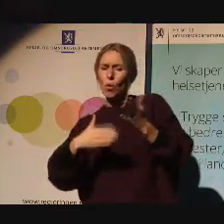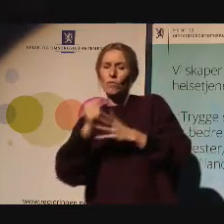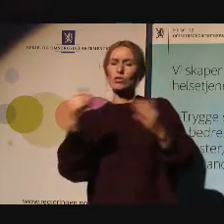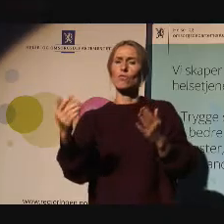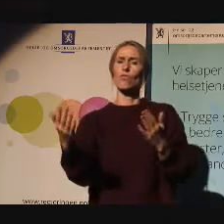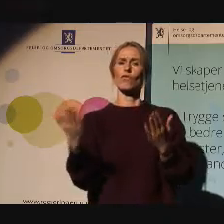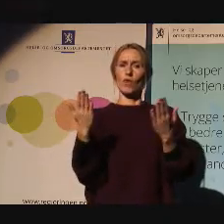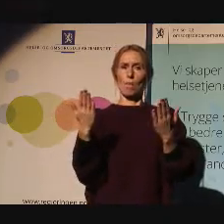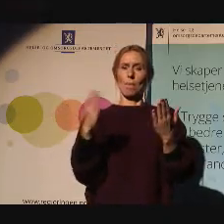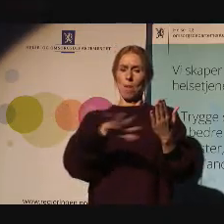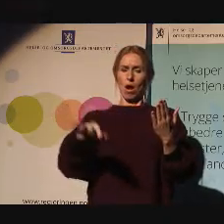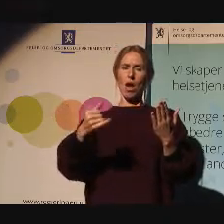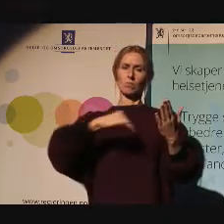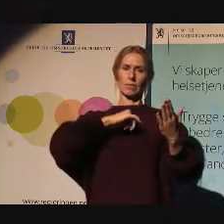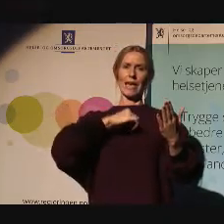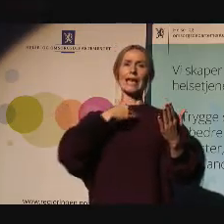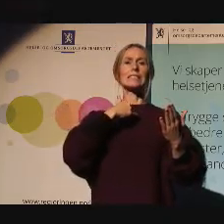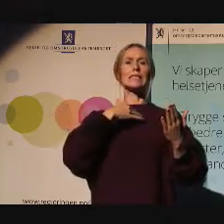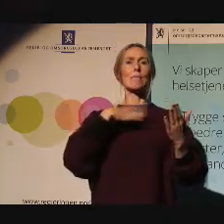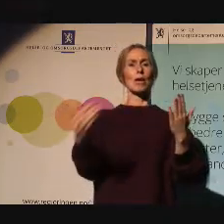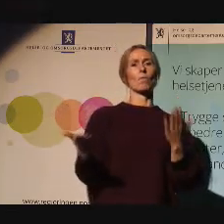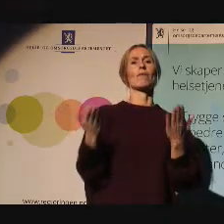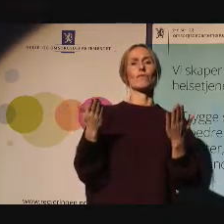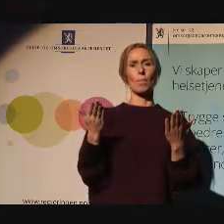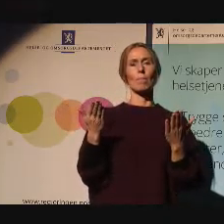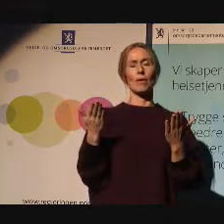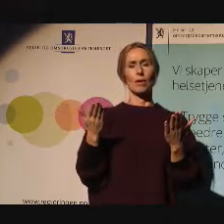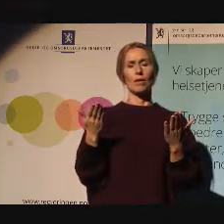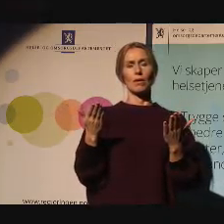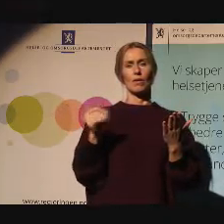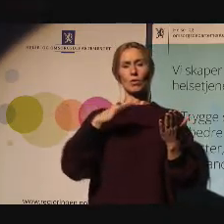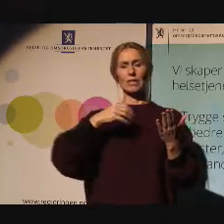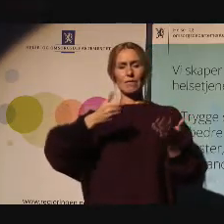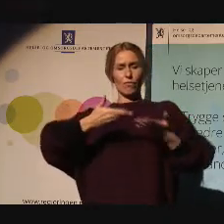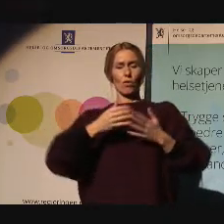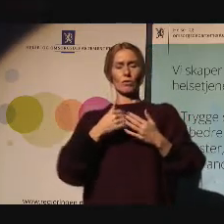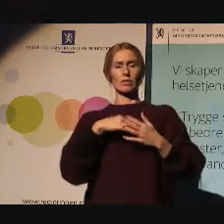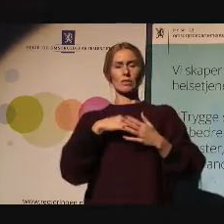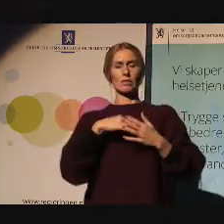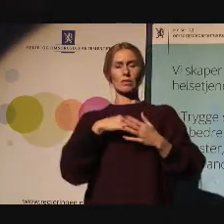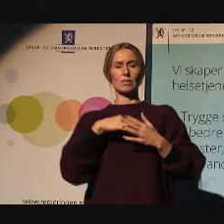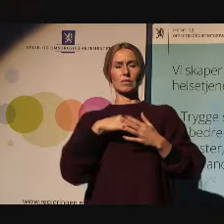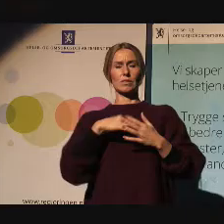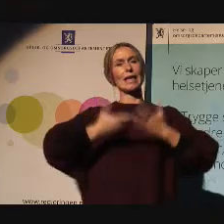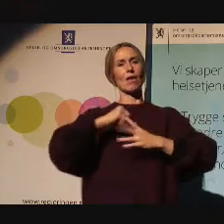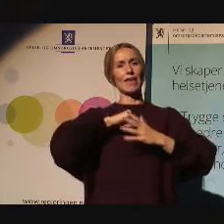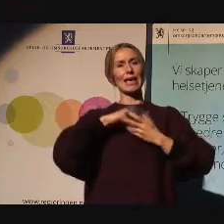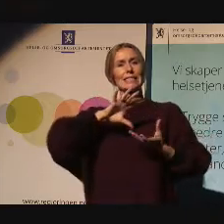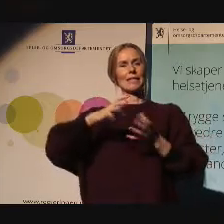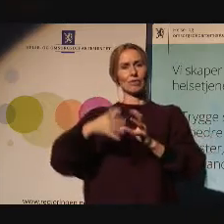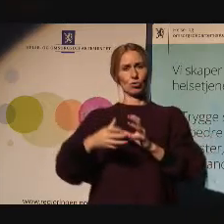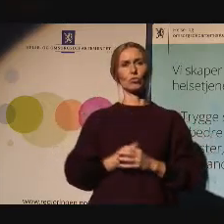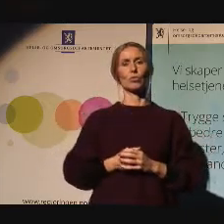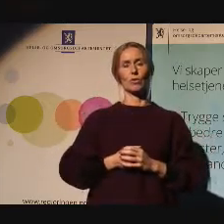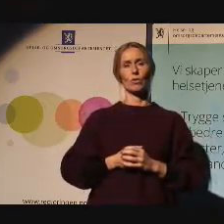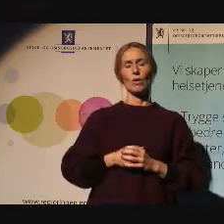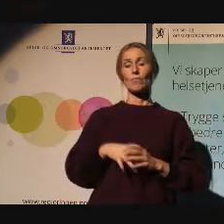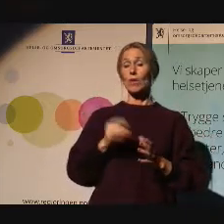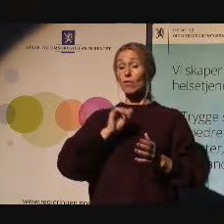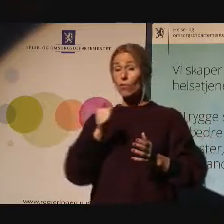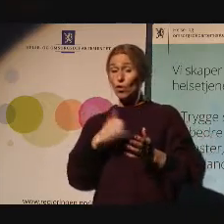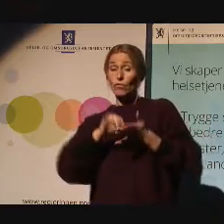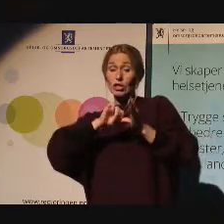egen stemme, og at de får også den vurderingen av sin egen situasjon. For å forsikre oss om at